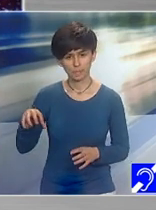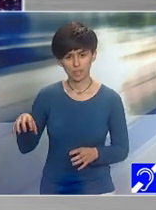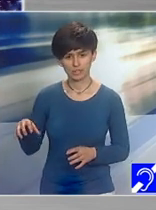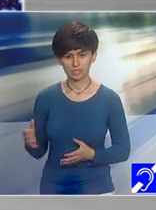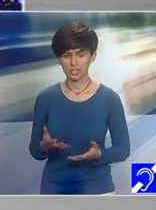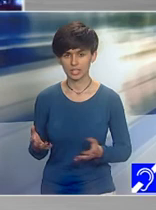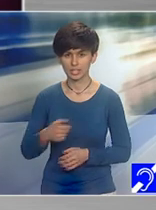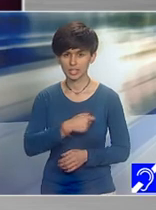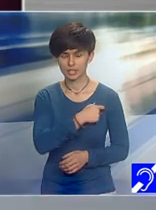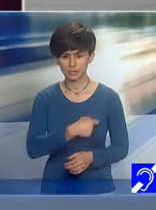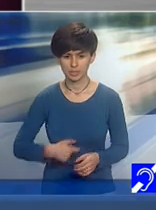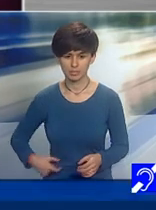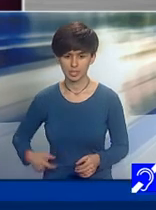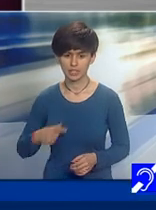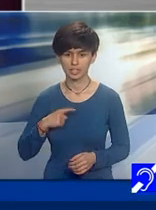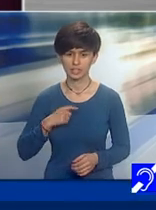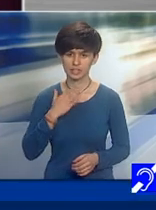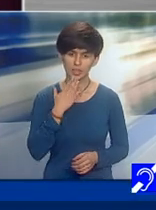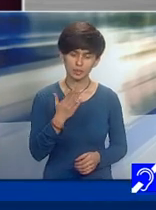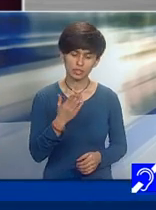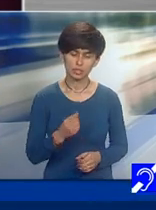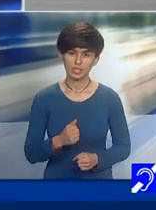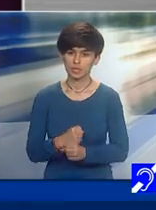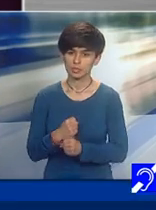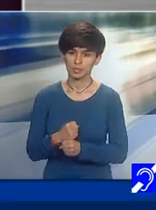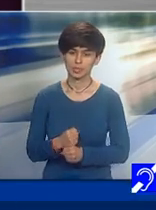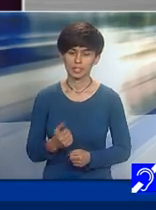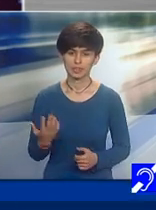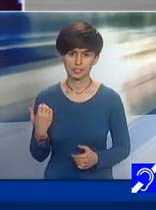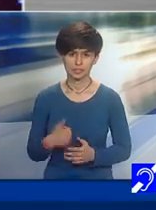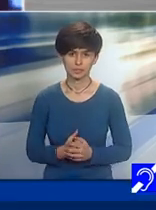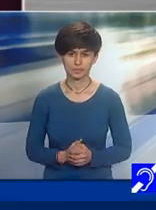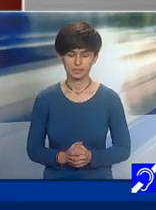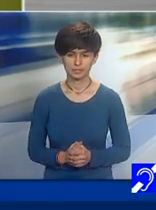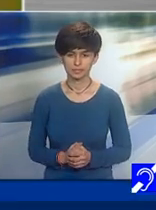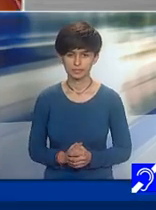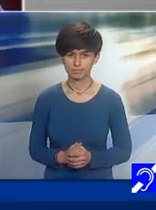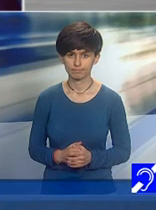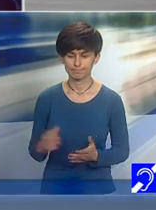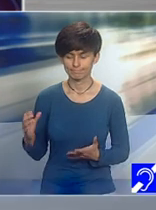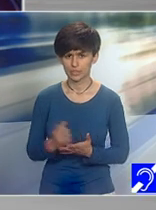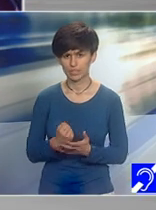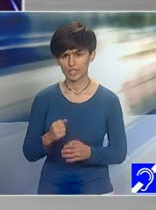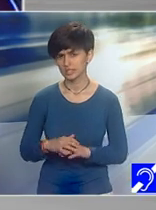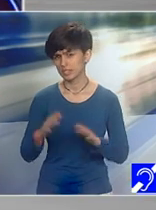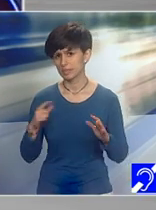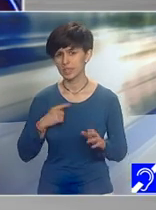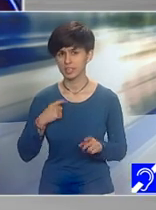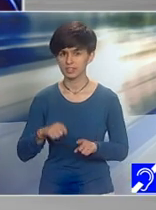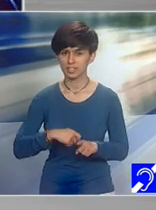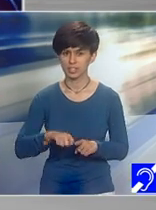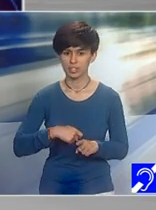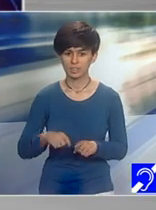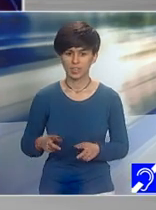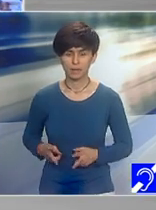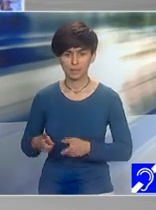care primăria este mulțumită de treaba pe care a făcut-o. Una dintre realizările mari ale primăriei este reabilitarea drumurilor în zona centrală,